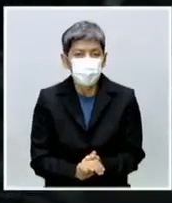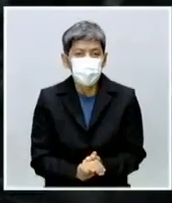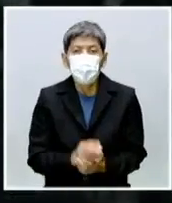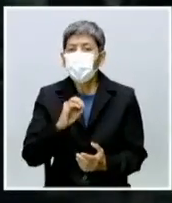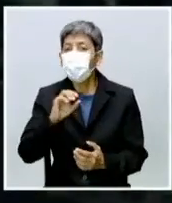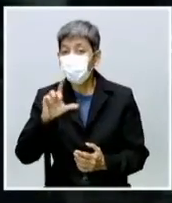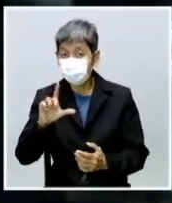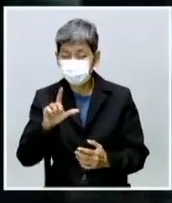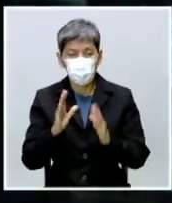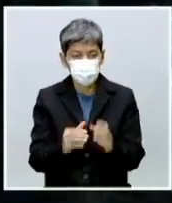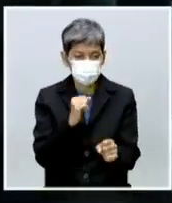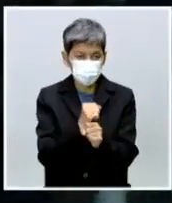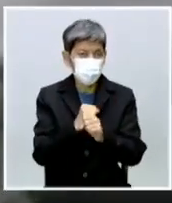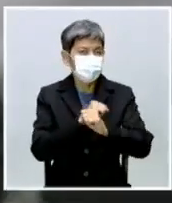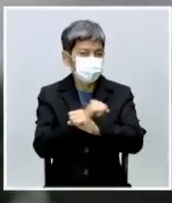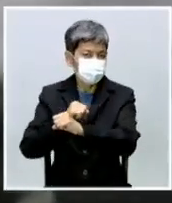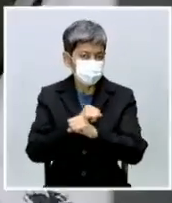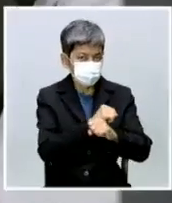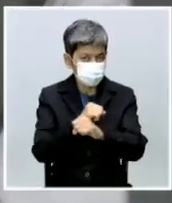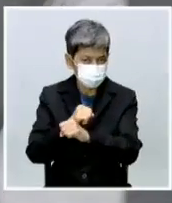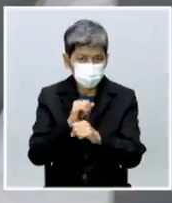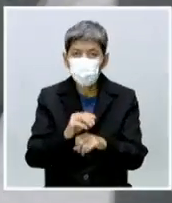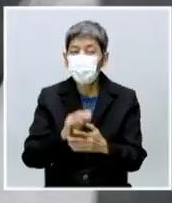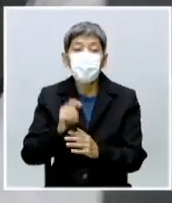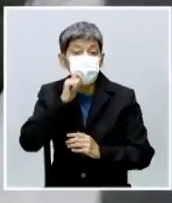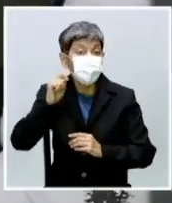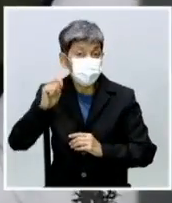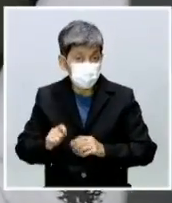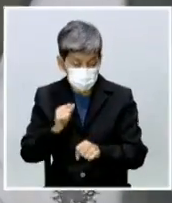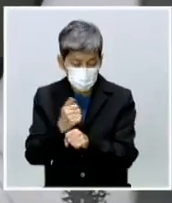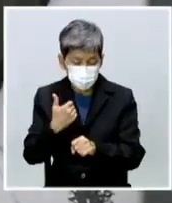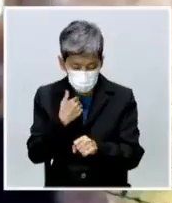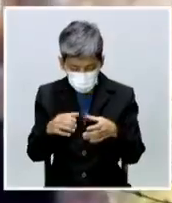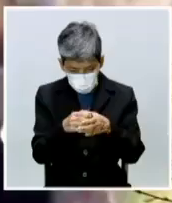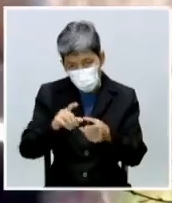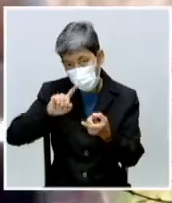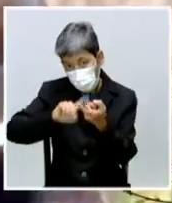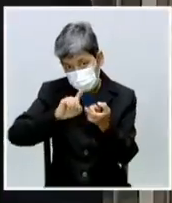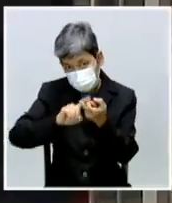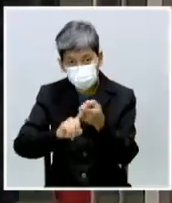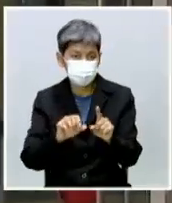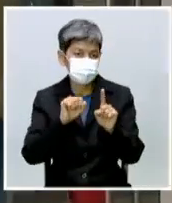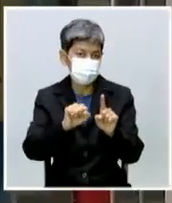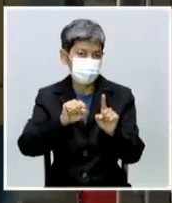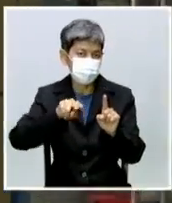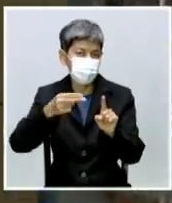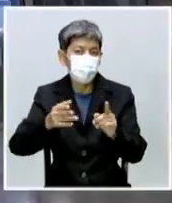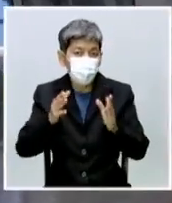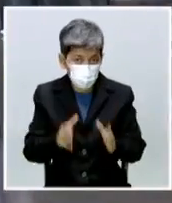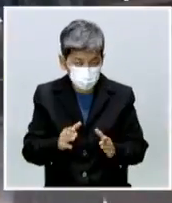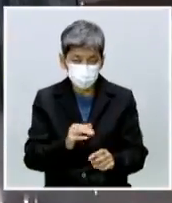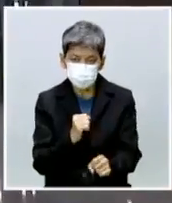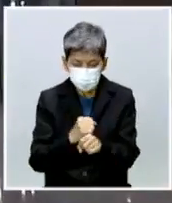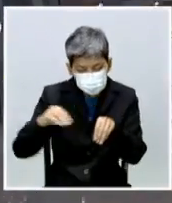กซีดานิลอฟเจ้าหน้าที่ด้านความมั่นคงระดับสูงของยูเครนระบุว่ากองกำลังรัสเซีย 122,000 นาย